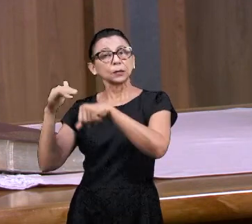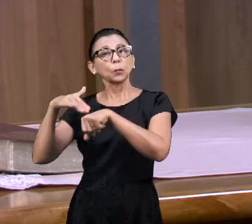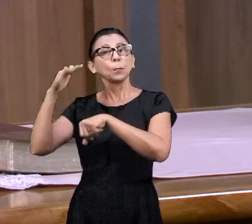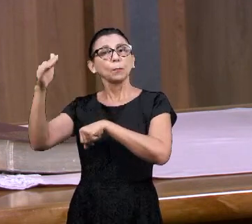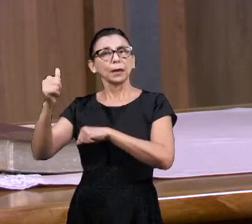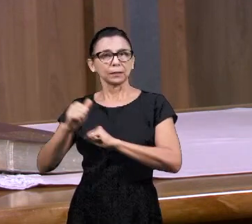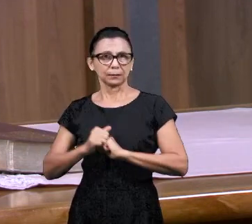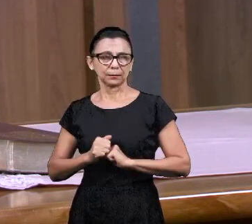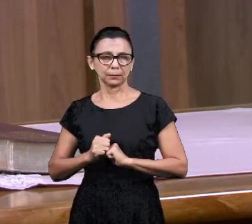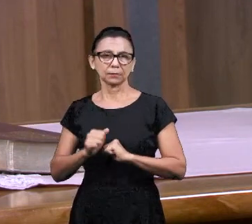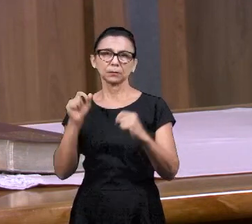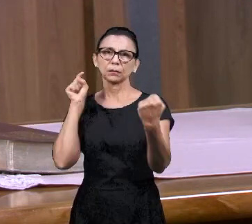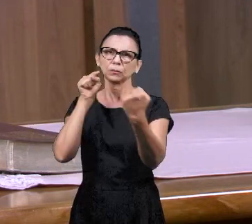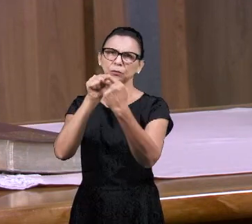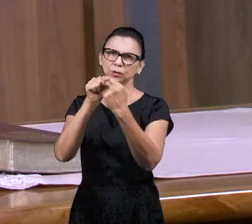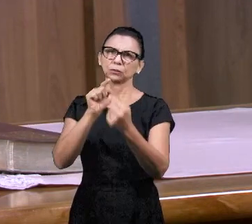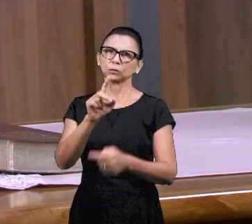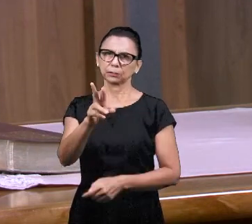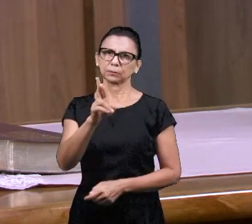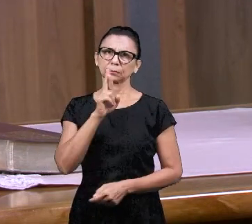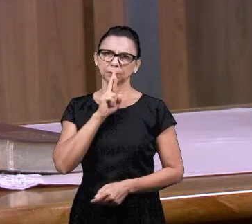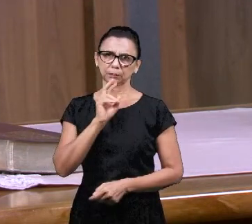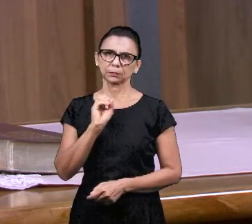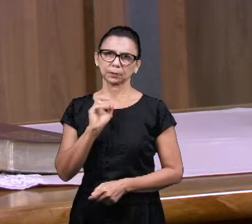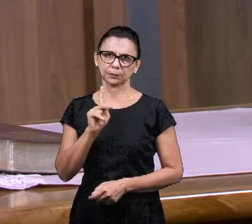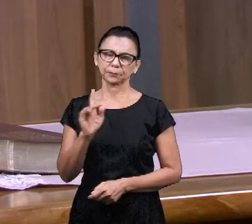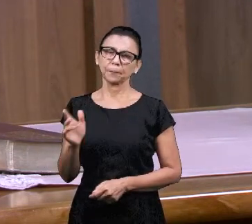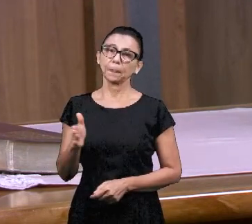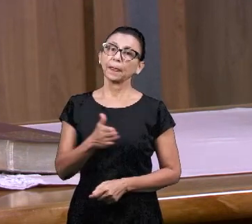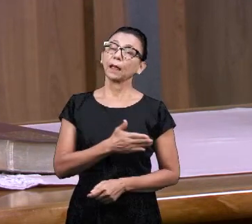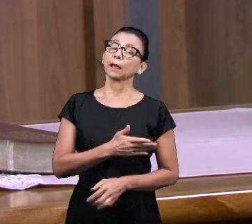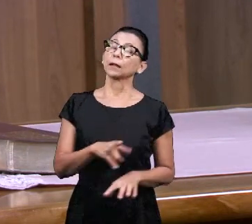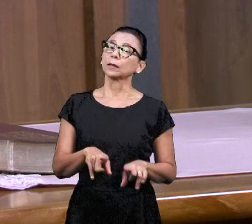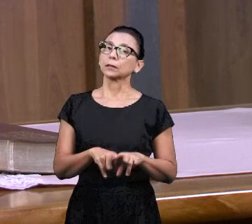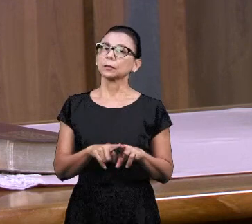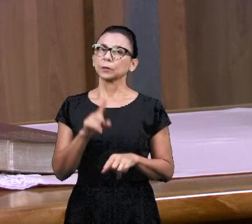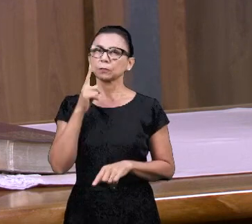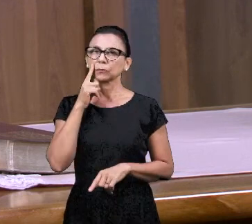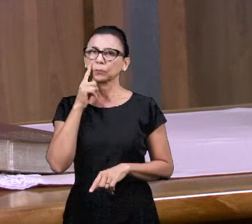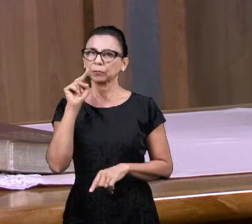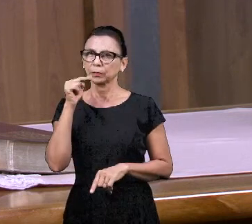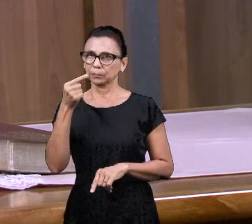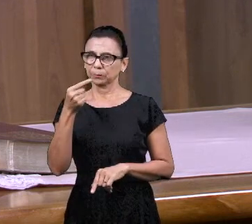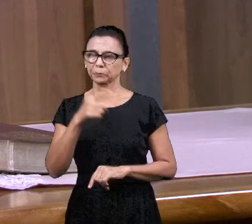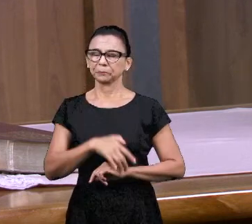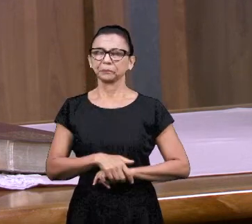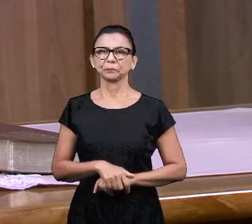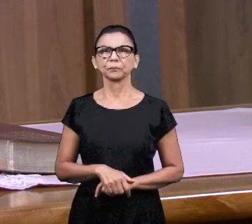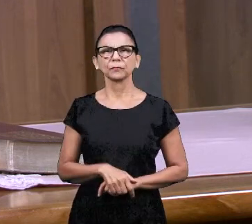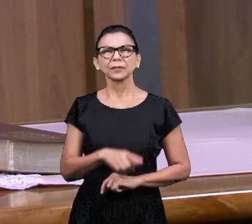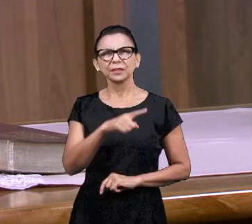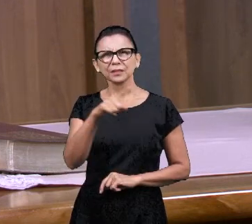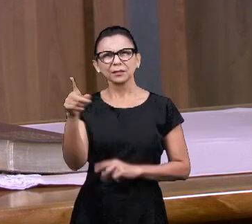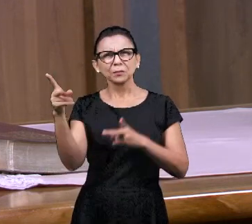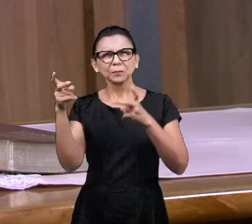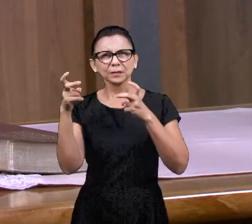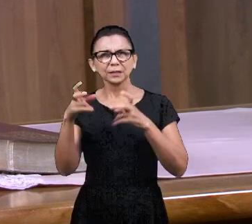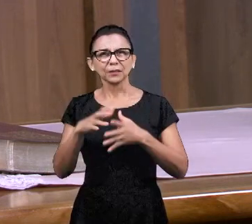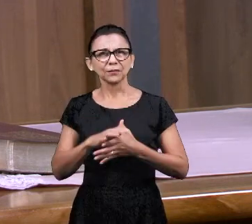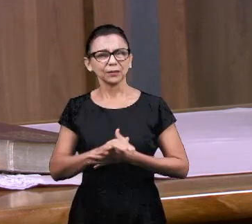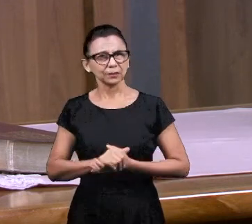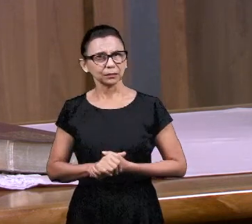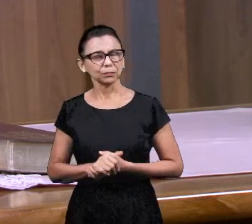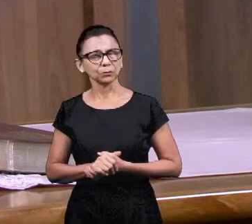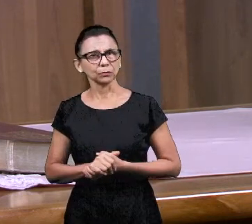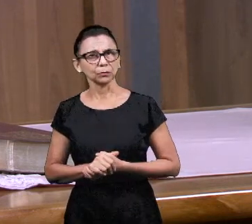spirituelle? Et il faut être objectif, synthétique. On va parler ici. Vous voyez que le